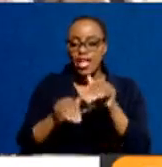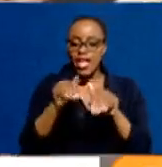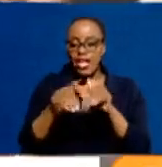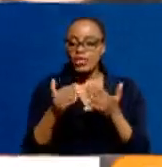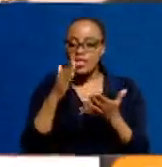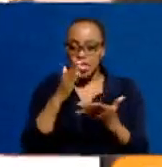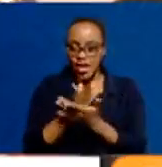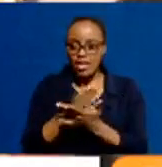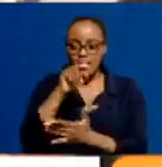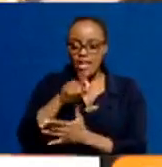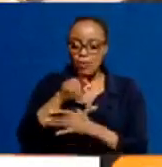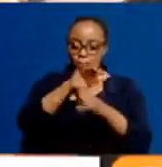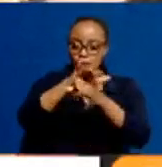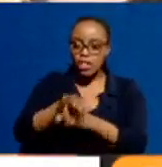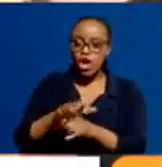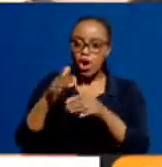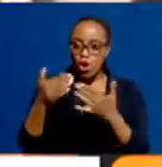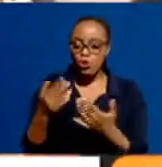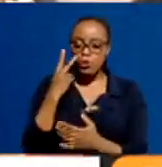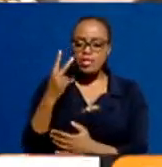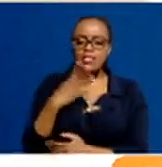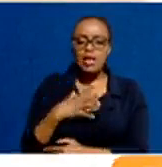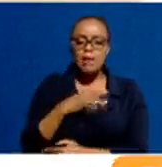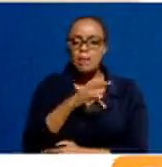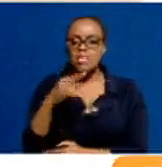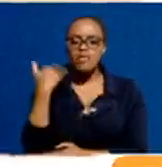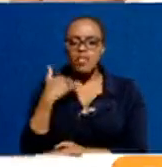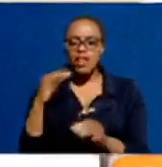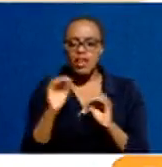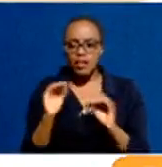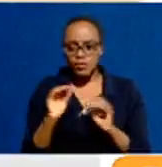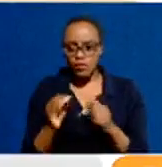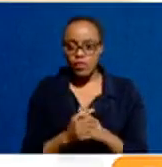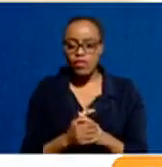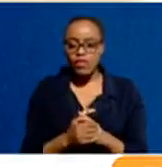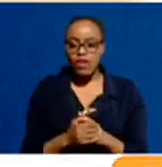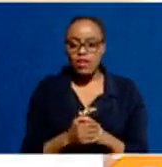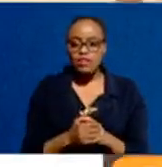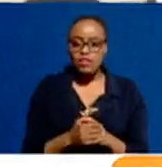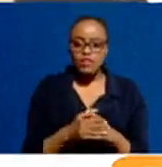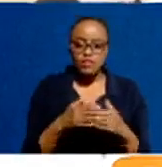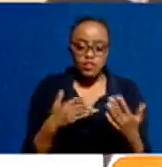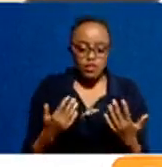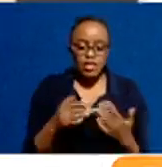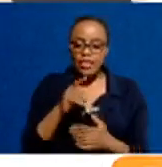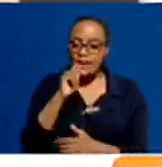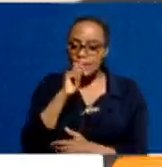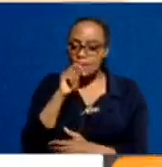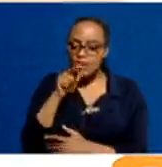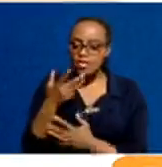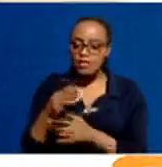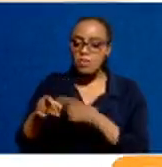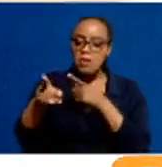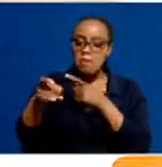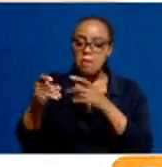hivyo hawapasi kudhulumiwa na kuchukuliwa kama wahalifu. Rifaria sipigwe, rifaria